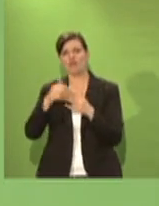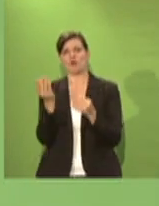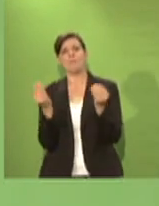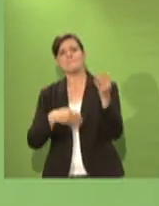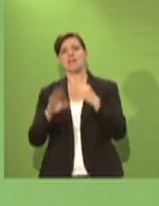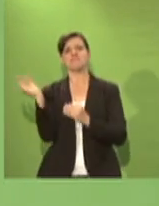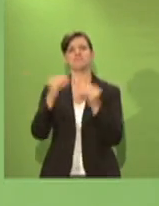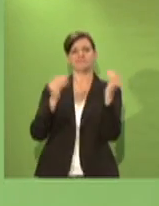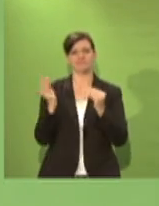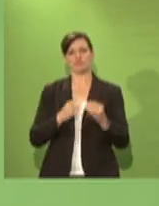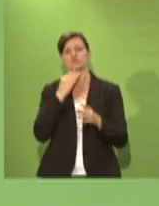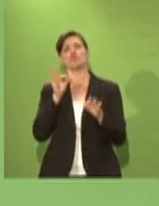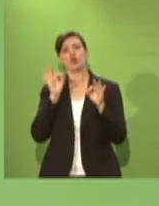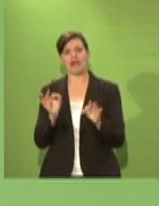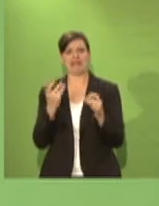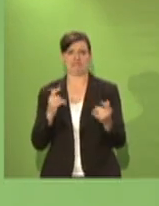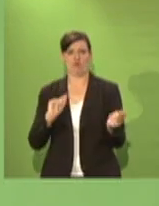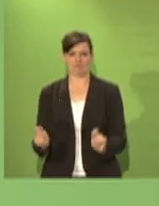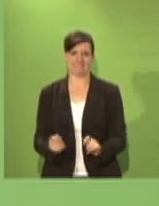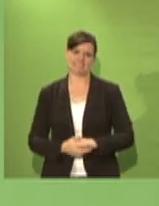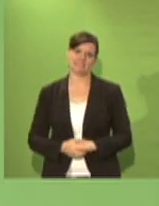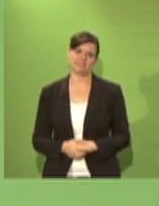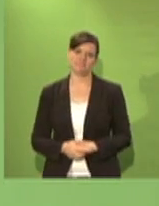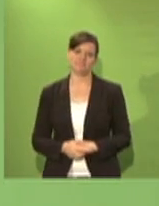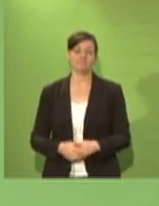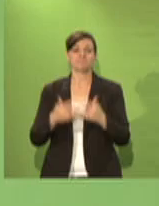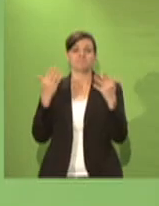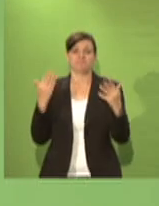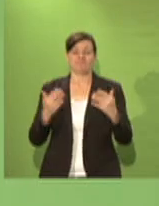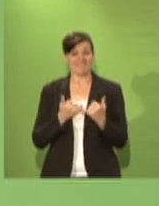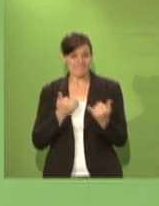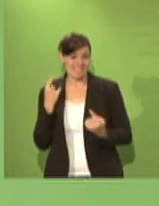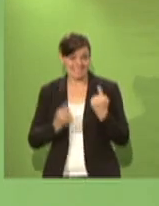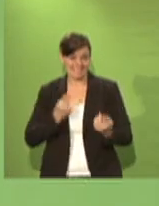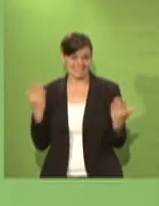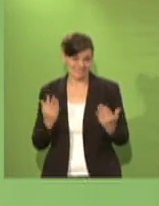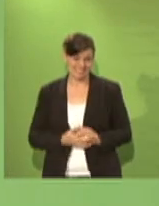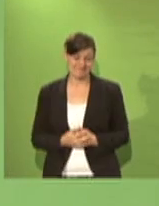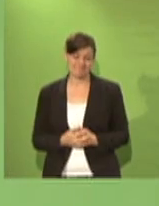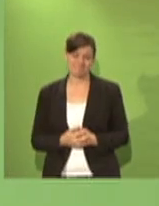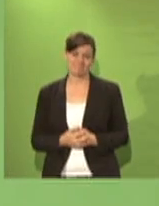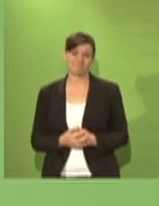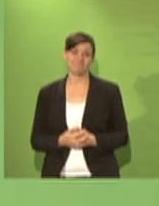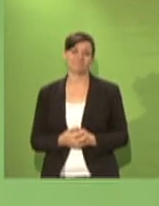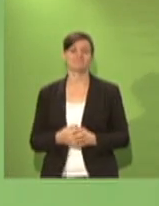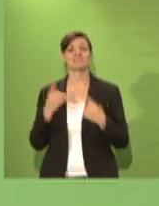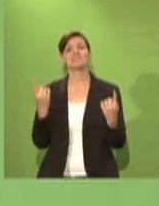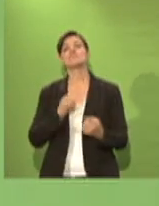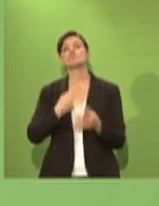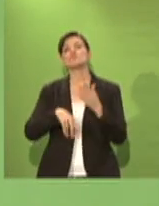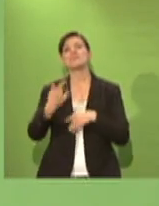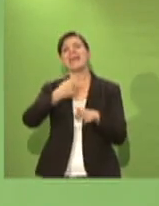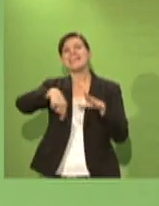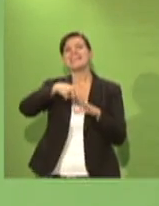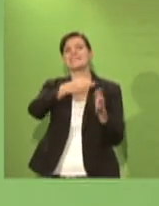Maßnahmen und konkreten Projekte umsetzen müssen. Nun, wie können wir das machen? Ich denke, wir müssen mehr interkommunal